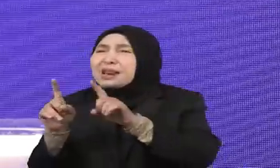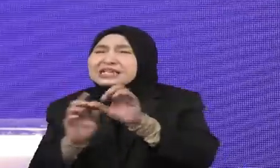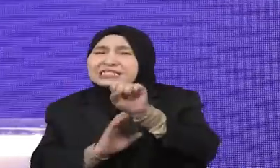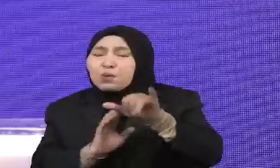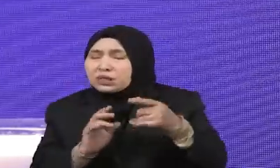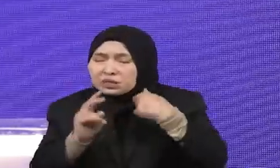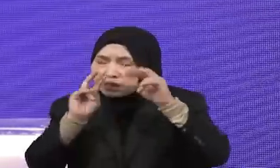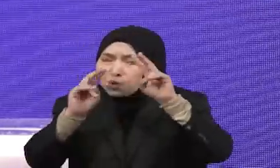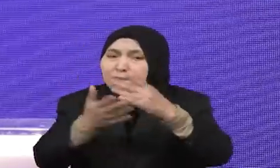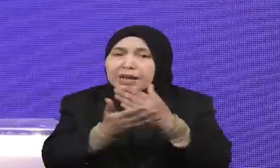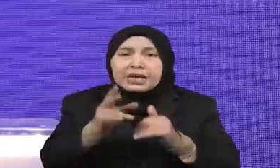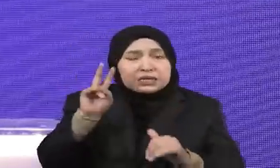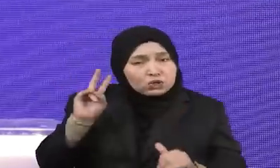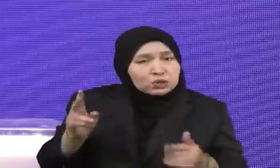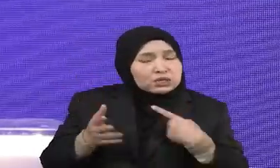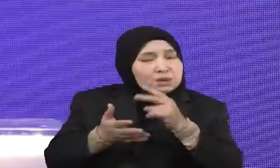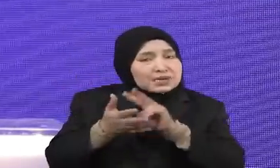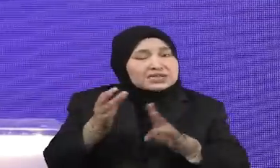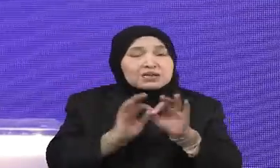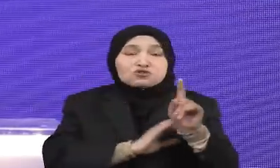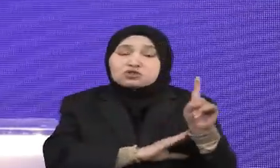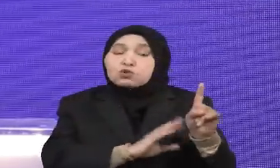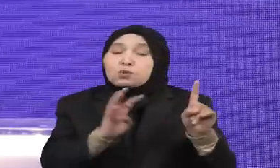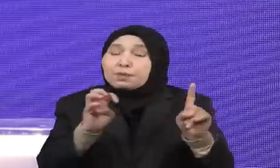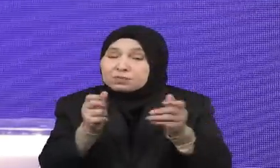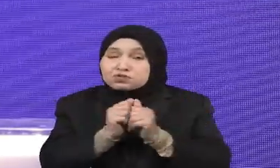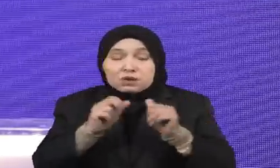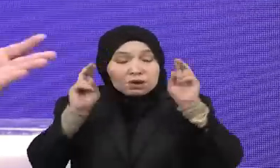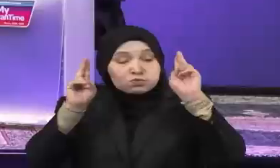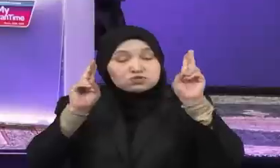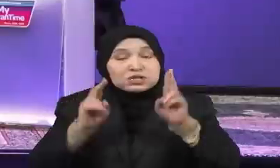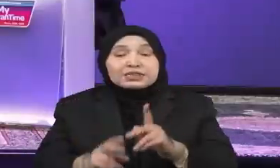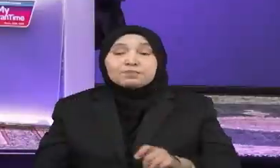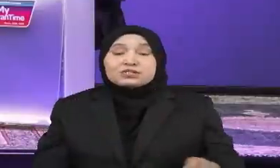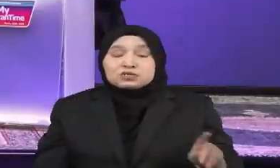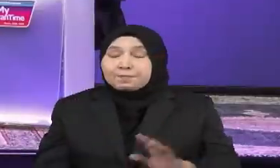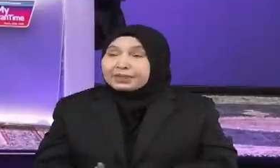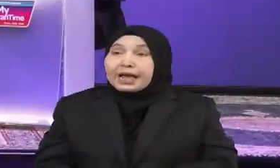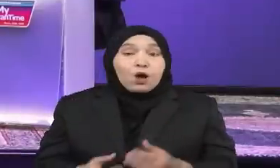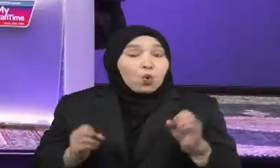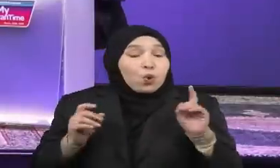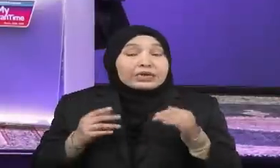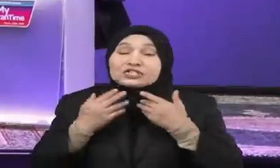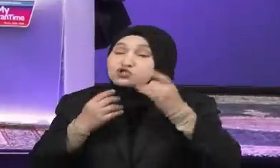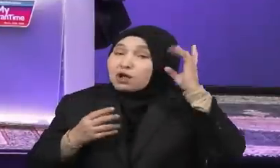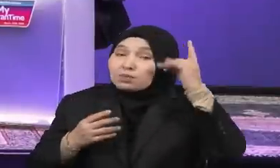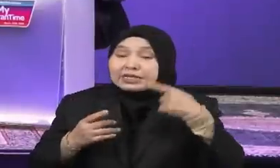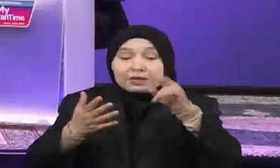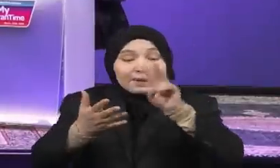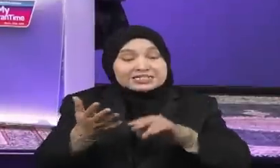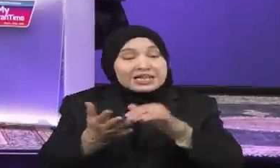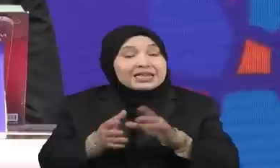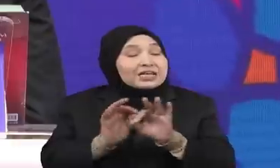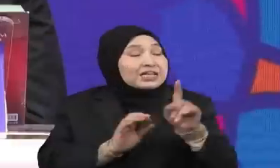melihat pada bagian yang kedua kita baca ayat 140 bersama al-fatil Ustaz sekali lagi